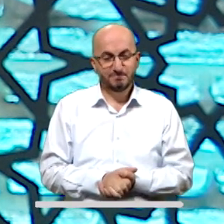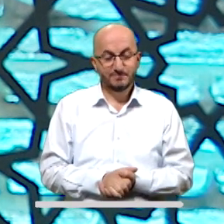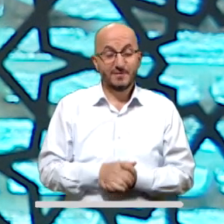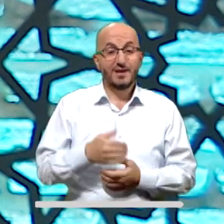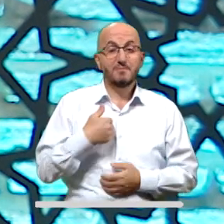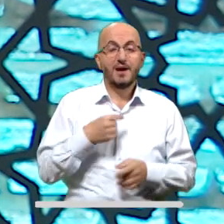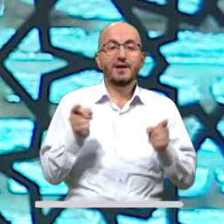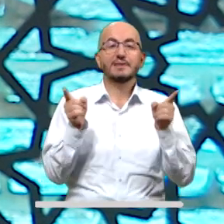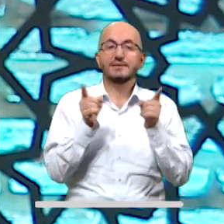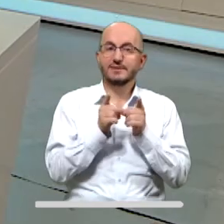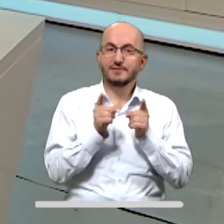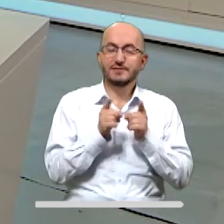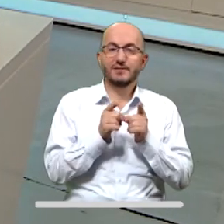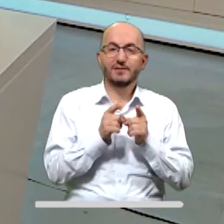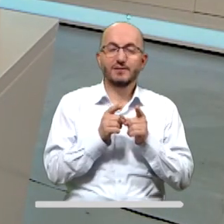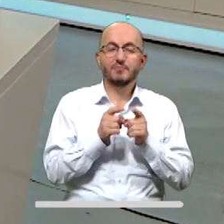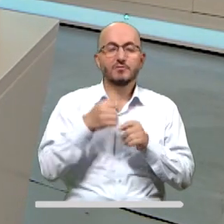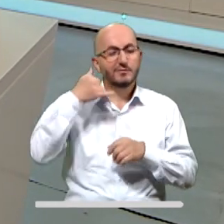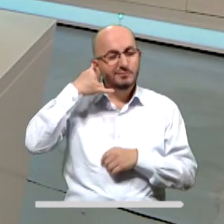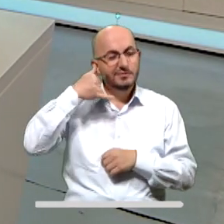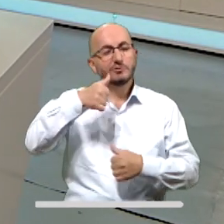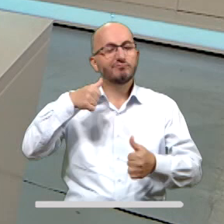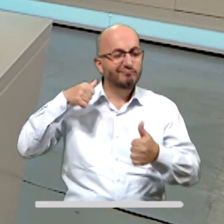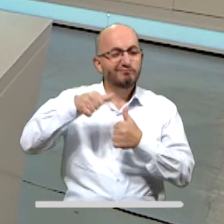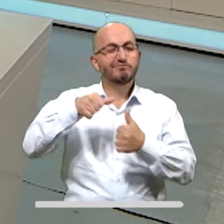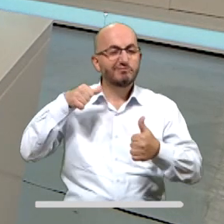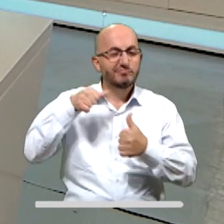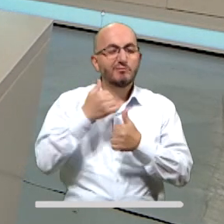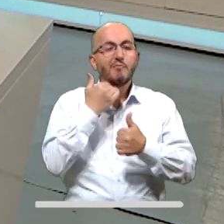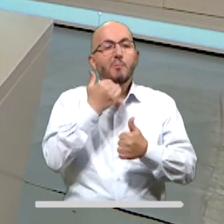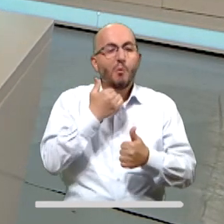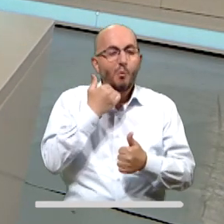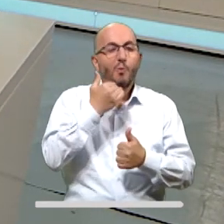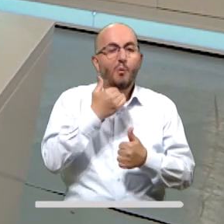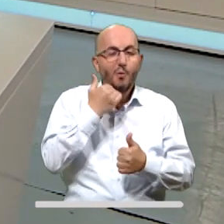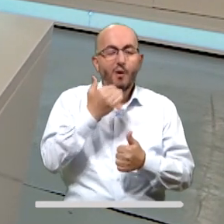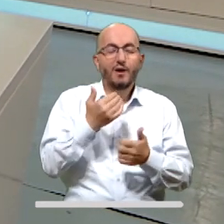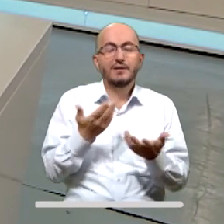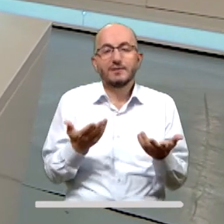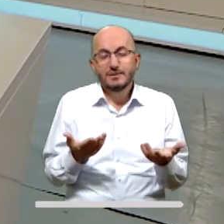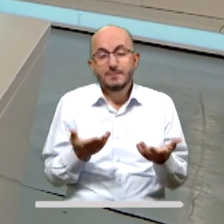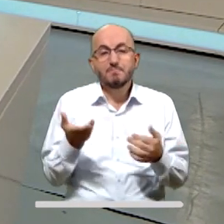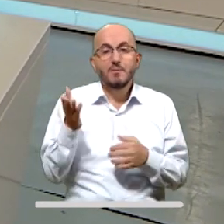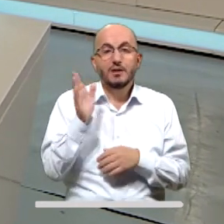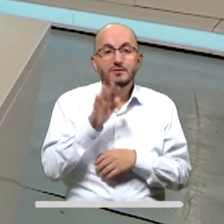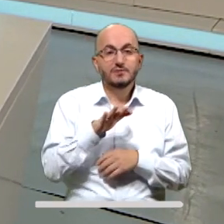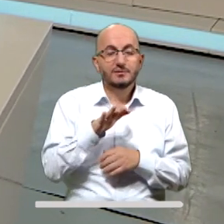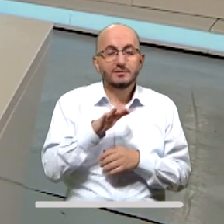Hocam ben kısaca epeydir arıyorum. Düşüremiyorum ya da arıyorum dönülmüyor. Başkalarının